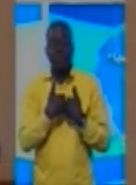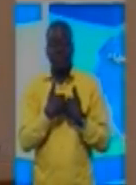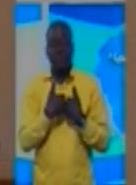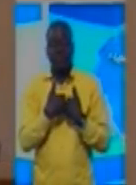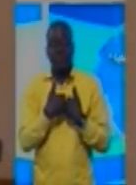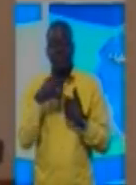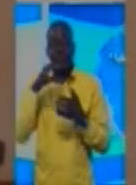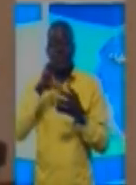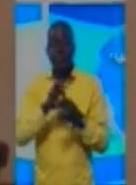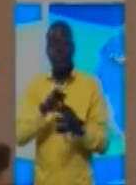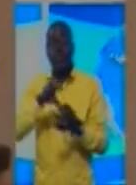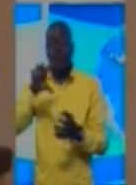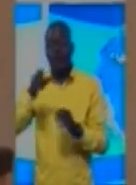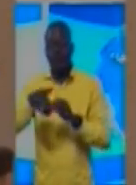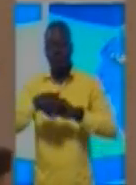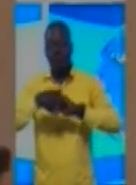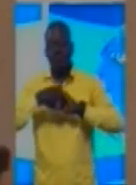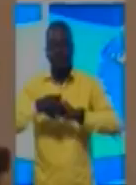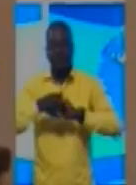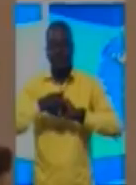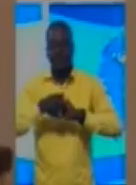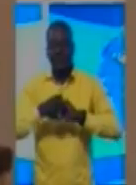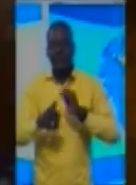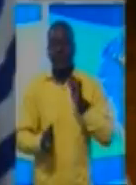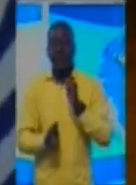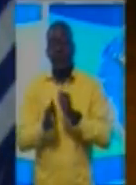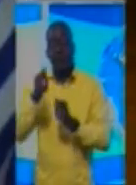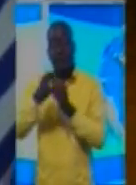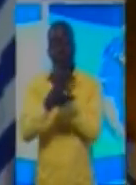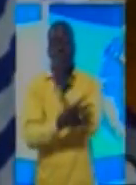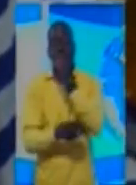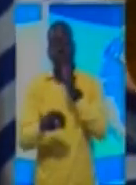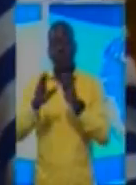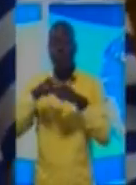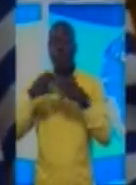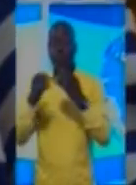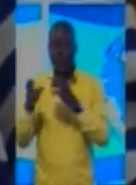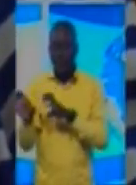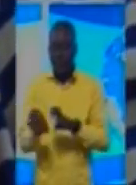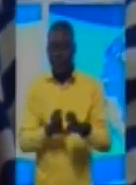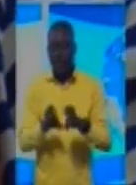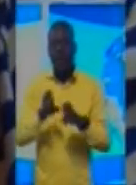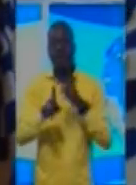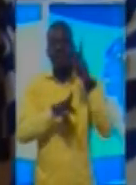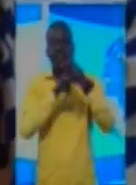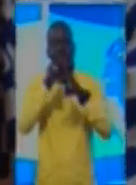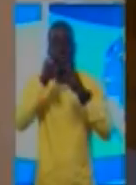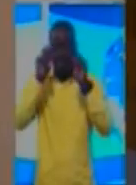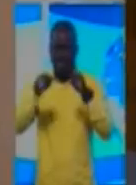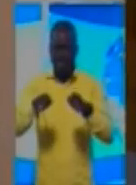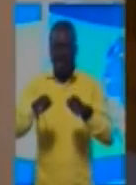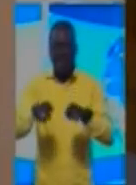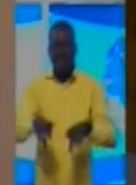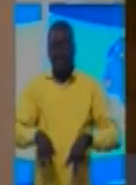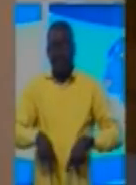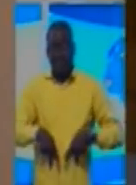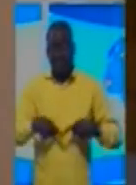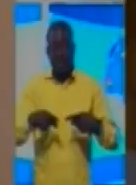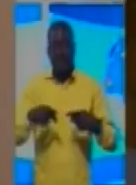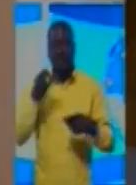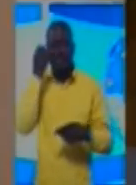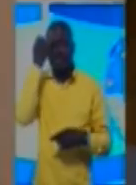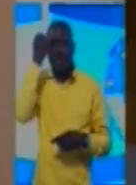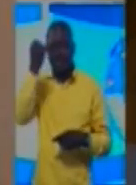la solidarité des plus nantis. Comment faire en sorte que les gens puissent vivre en bonne intelligence